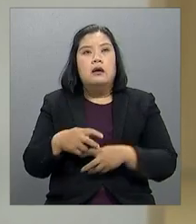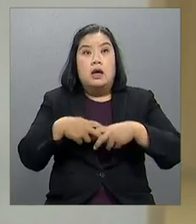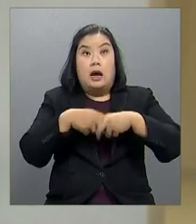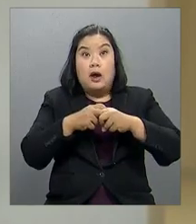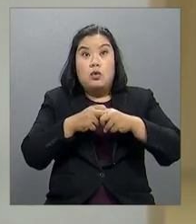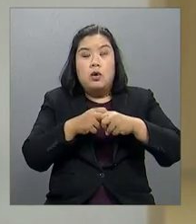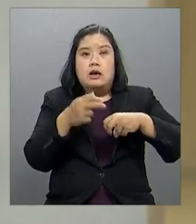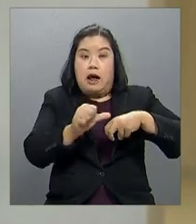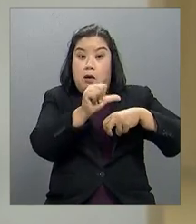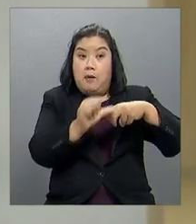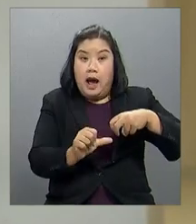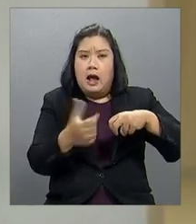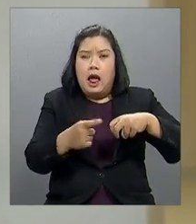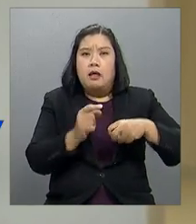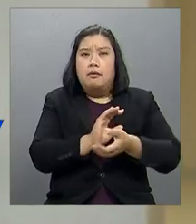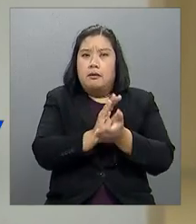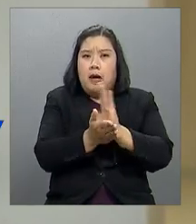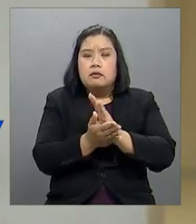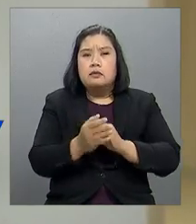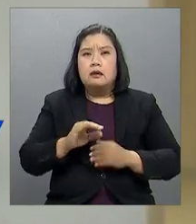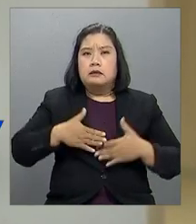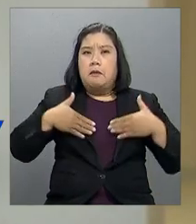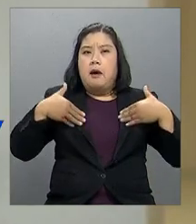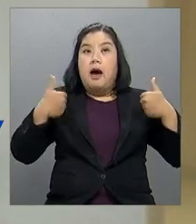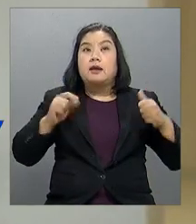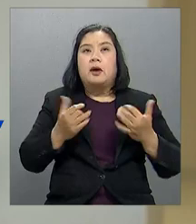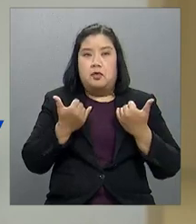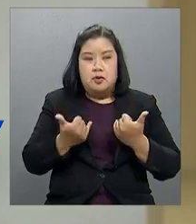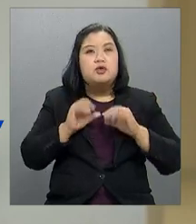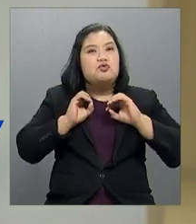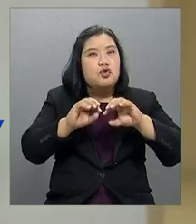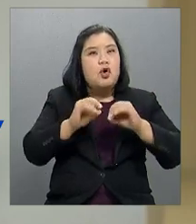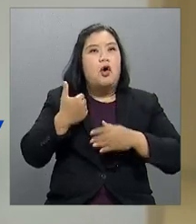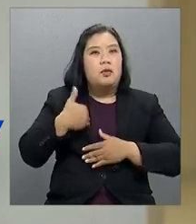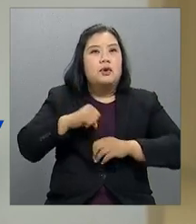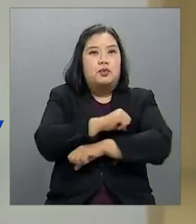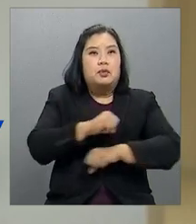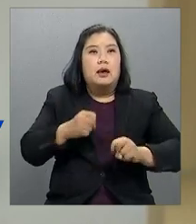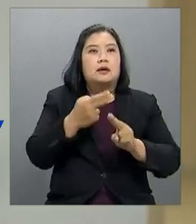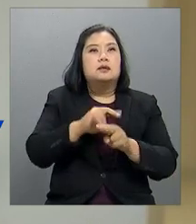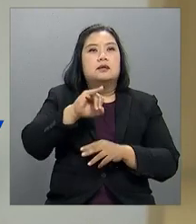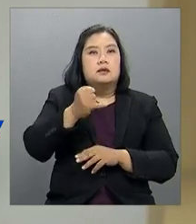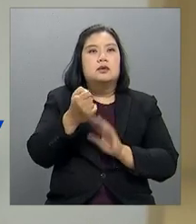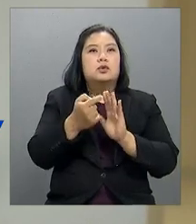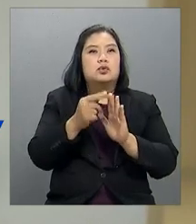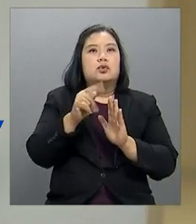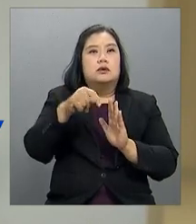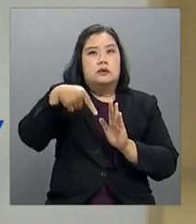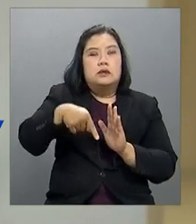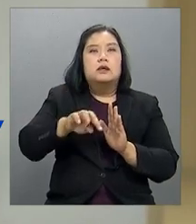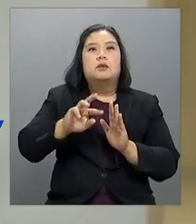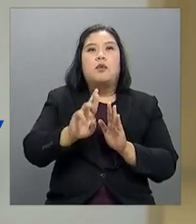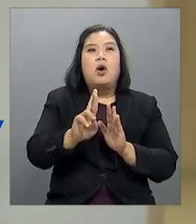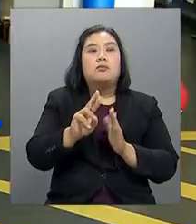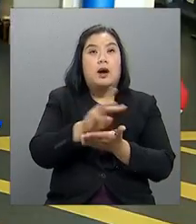การฟื้นฟูร่างกายตัวเองไงบ้างวันนี้มาเรียนรู้พร้อมกันกับนักกายภาพบำบัดจุติพรธรรมจารีจากคณะกายภาพบำบัดมหาวิทยาลั